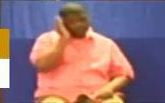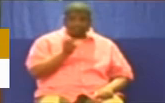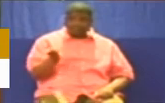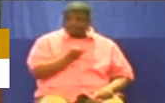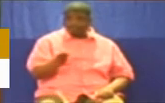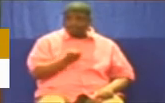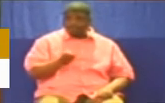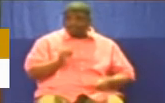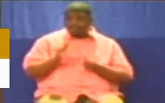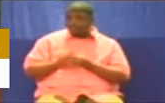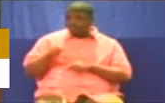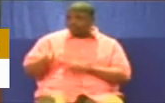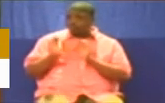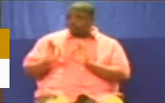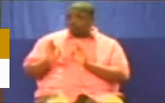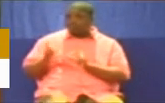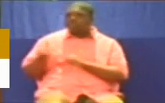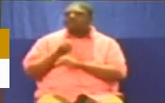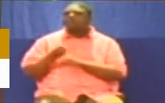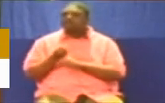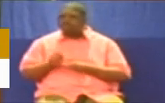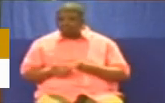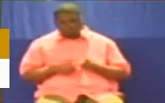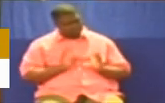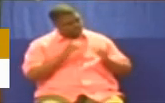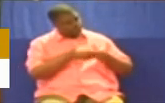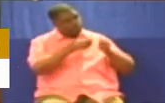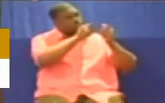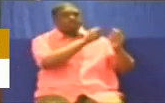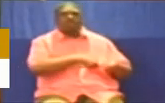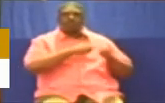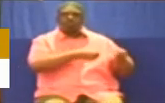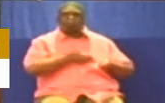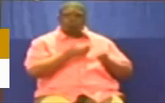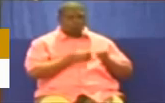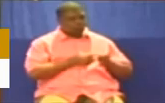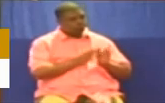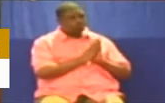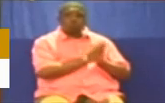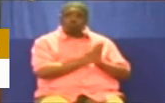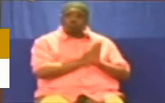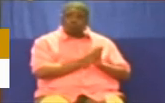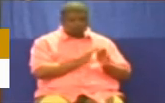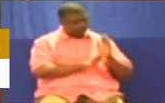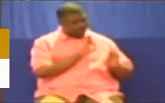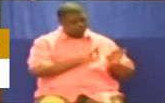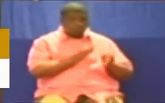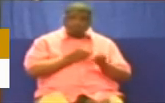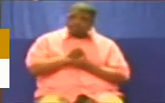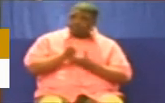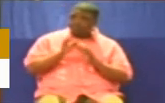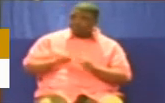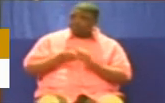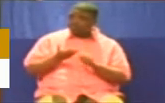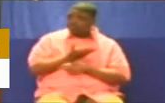hili jema sana ambalo mmetufanyia. Tunashukuru sana kamati ya kilimo ambao umeupitia na kuuchambua vizuri sana. Haya mengine